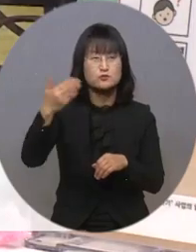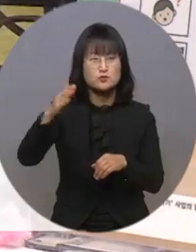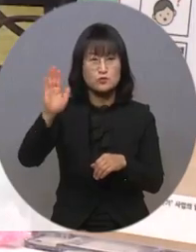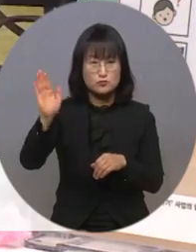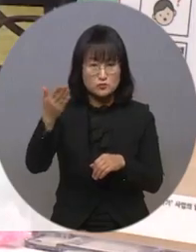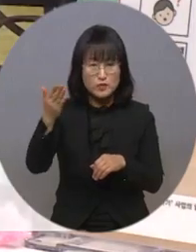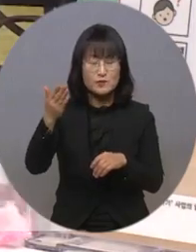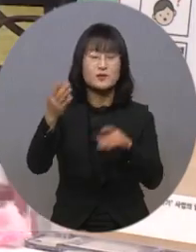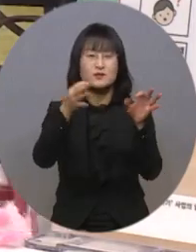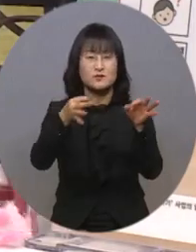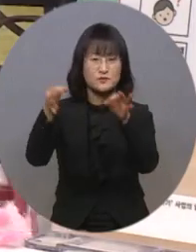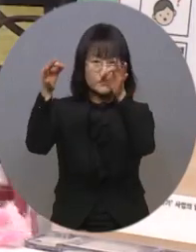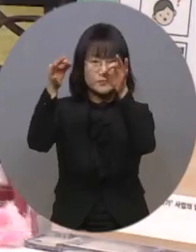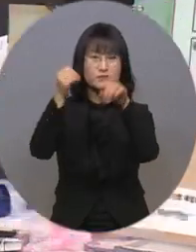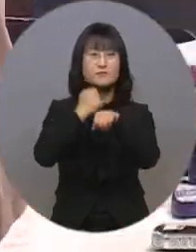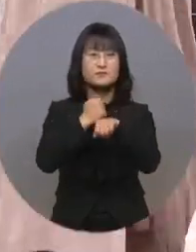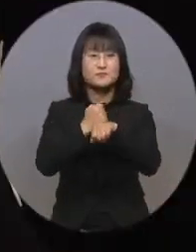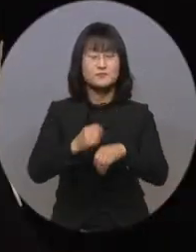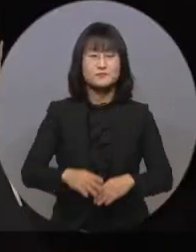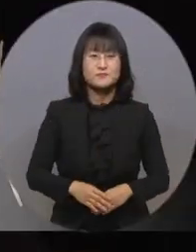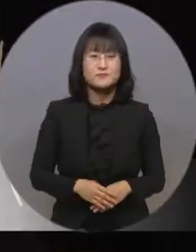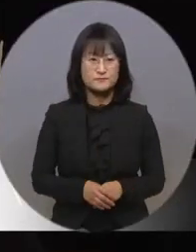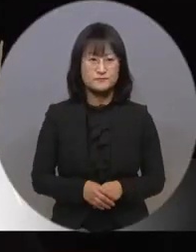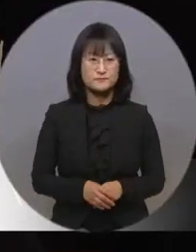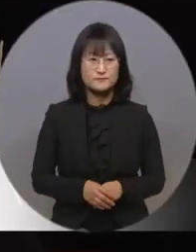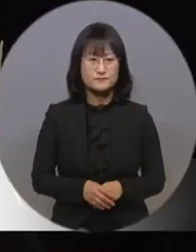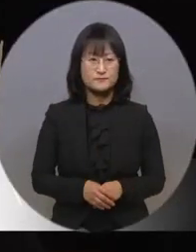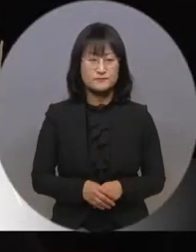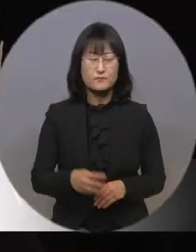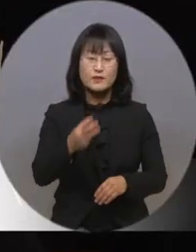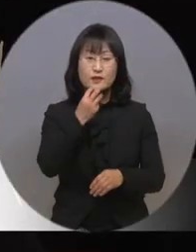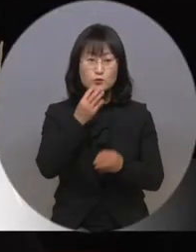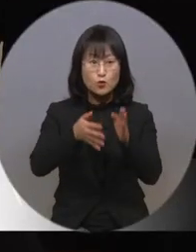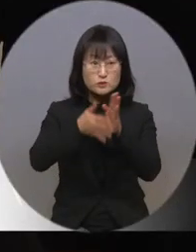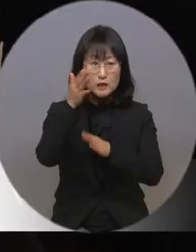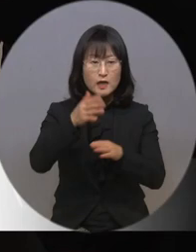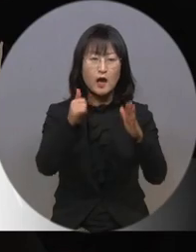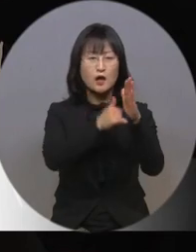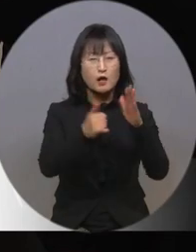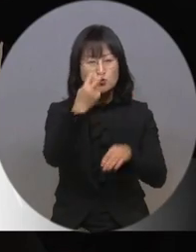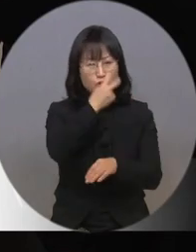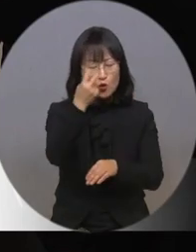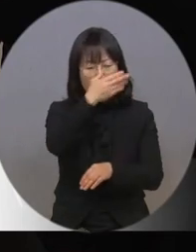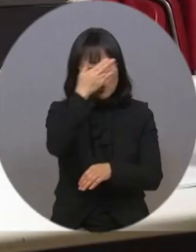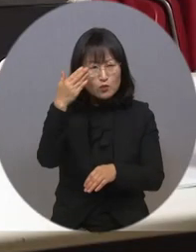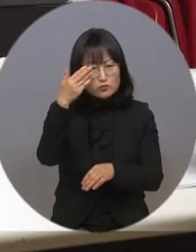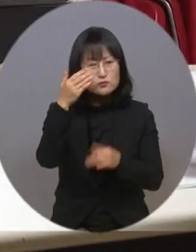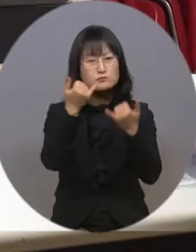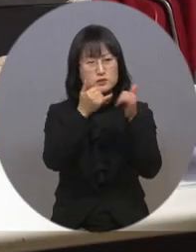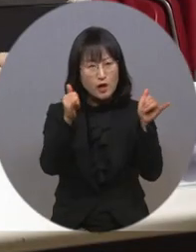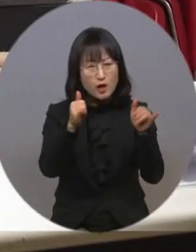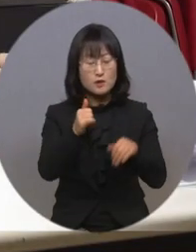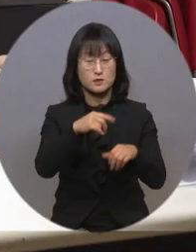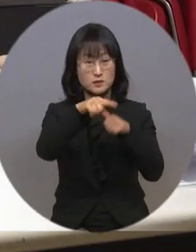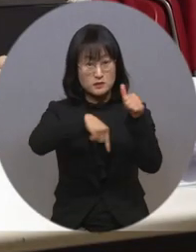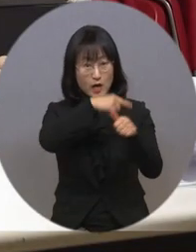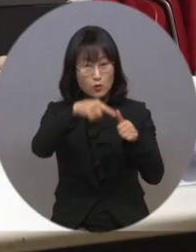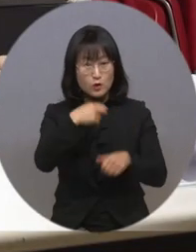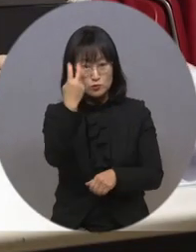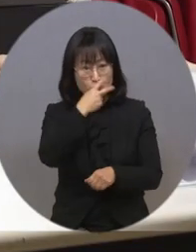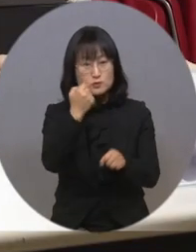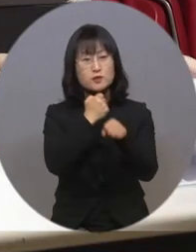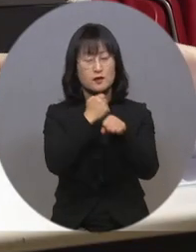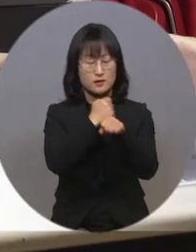원까지로 상향하기로 했습니다. 서울시가 가족돌봄청년 실태조사를 시행 중이며 결과는 올해